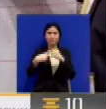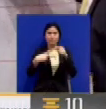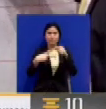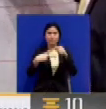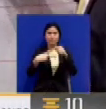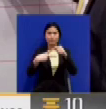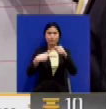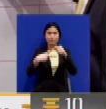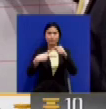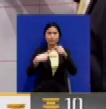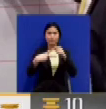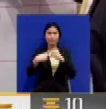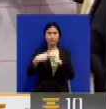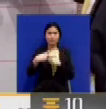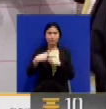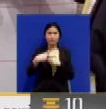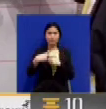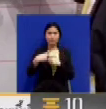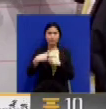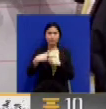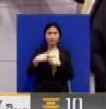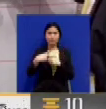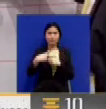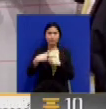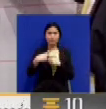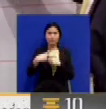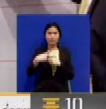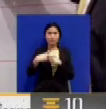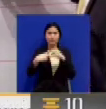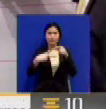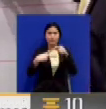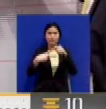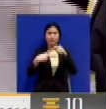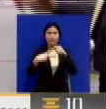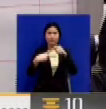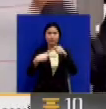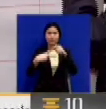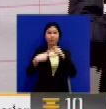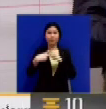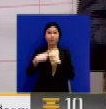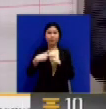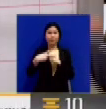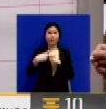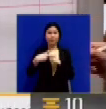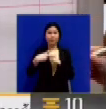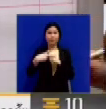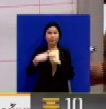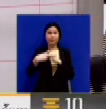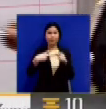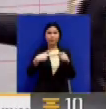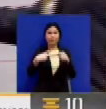ยเพราะว่าตัวหลักไม่มีใช่ไหม ค นนี้ก็ถือว่าต้องเร่งแต่วันนี้ยังไม่มีอะไรน่าเกลียดเท่ากับ